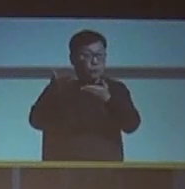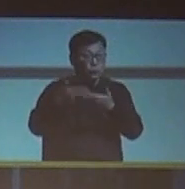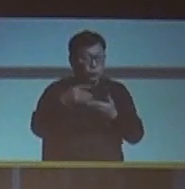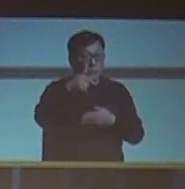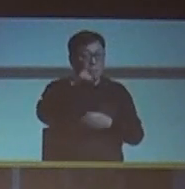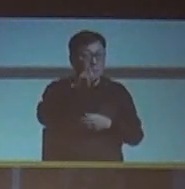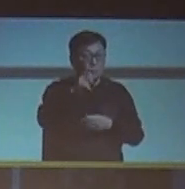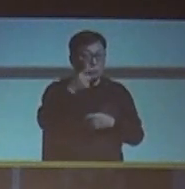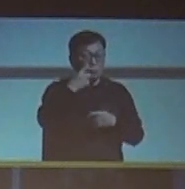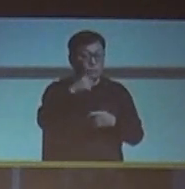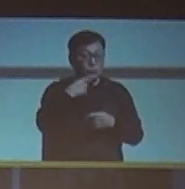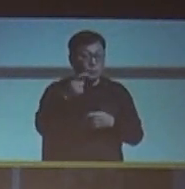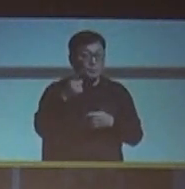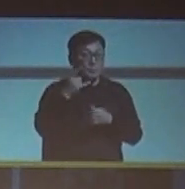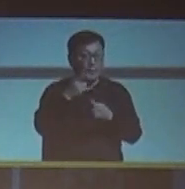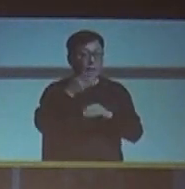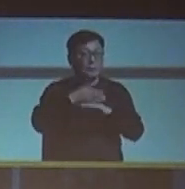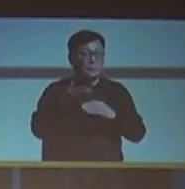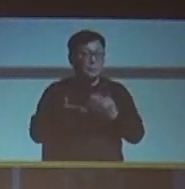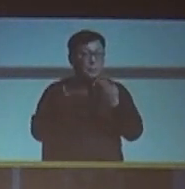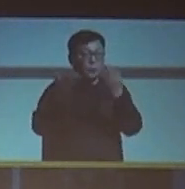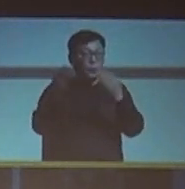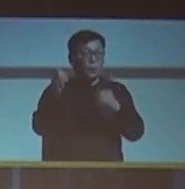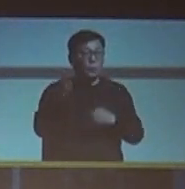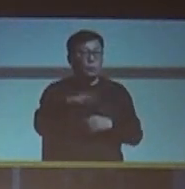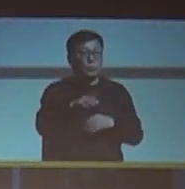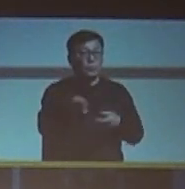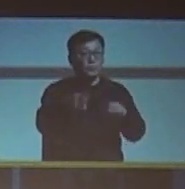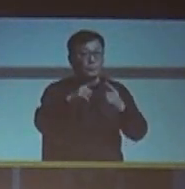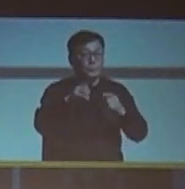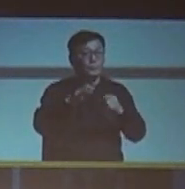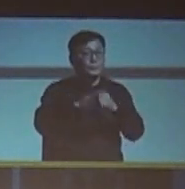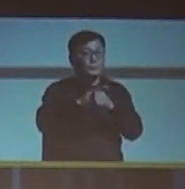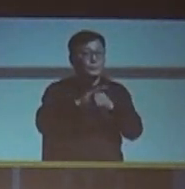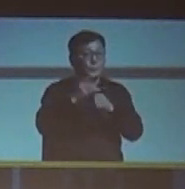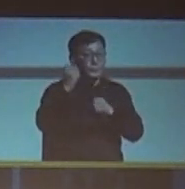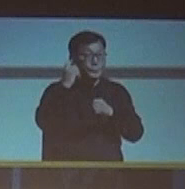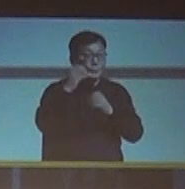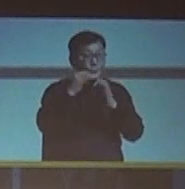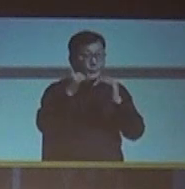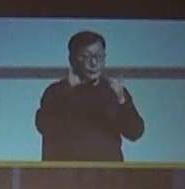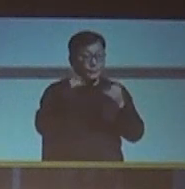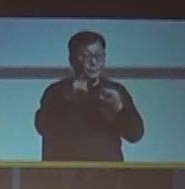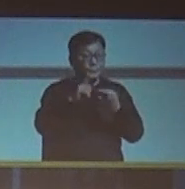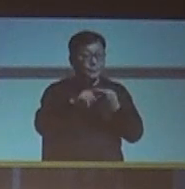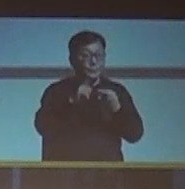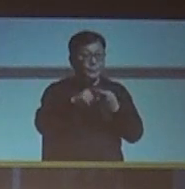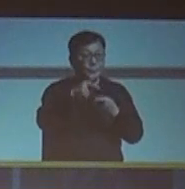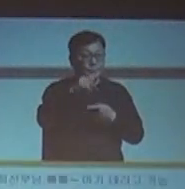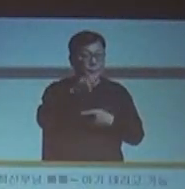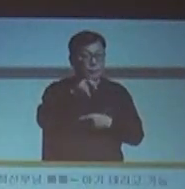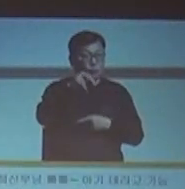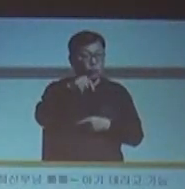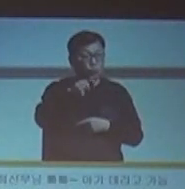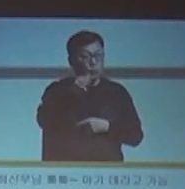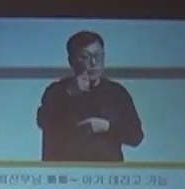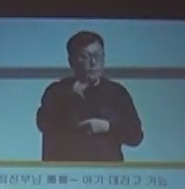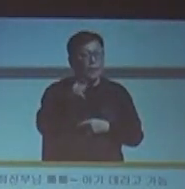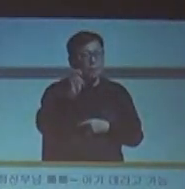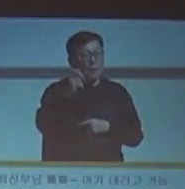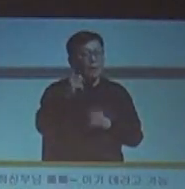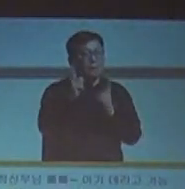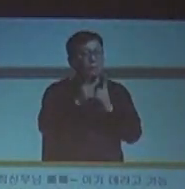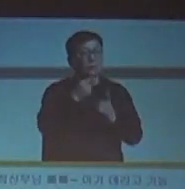신부님께 저희도 감사 인사 드리면서 오늘 오신 애청자분들도 오랜만에 수환 신부님 참 뵙고 싶어 할 것 같네요.